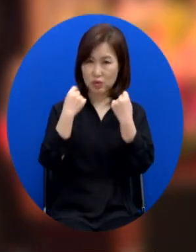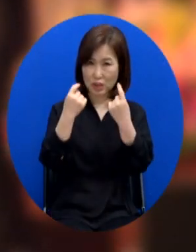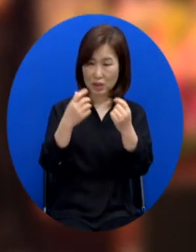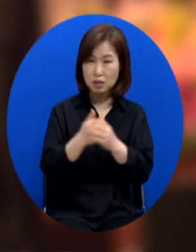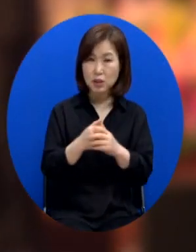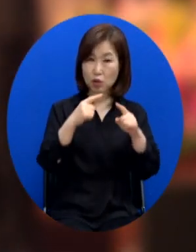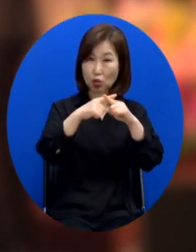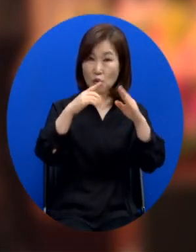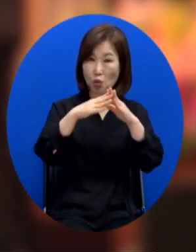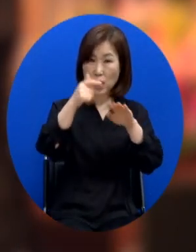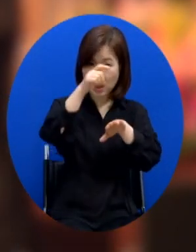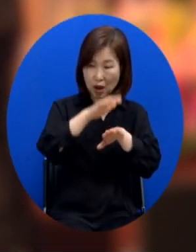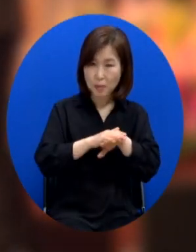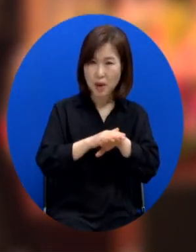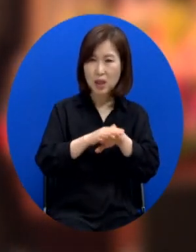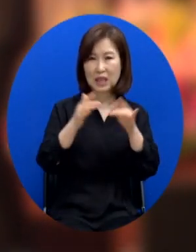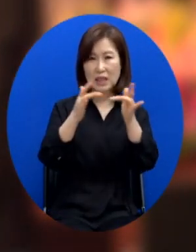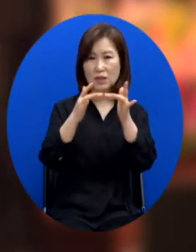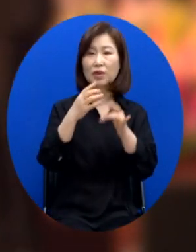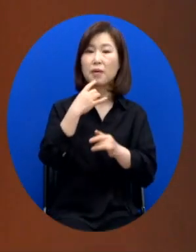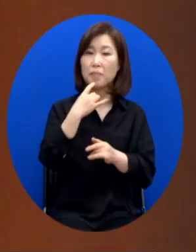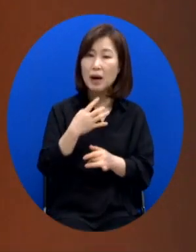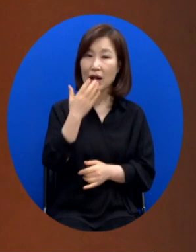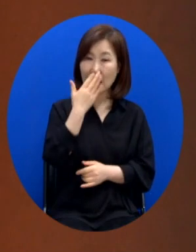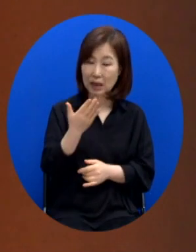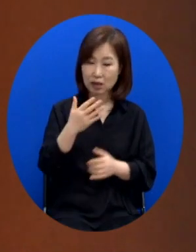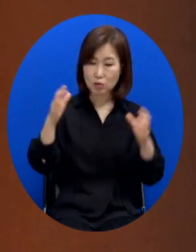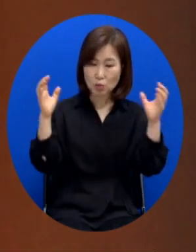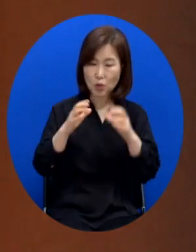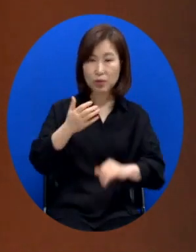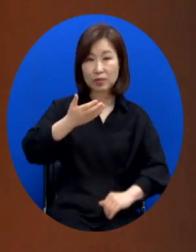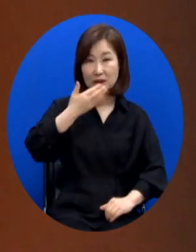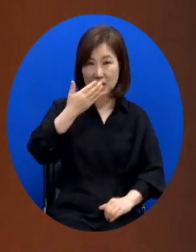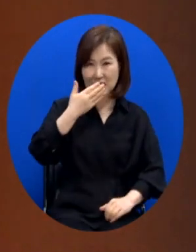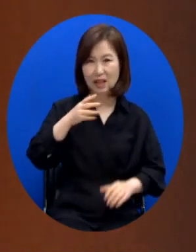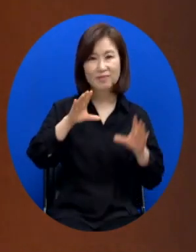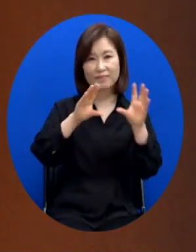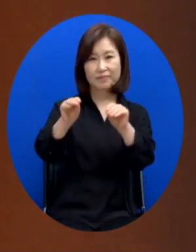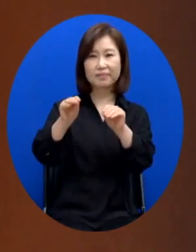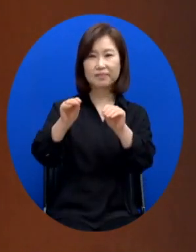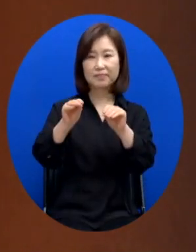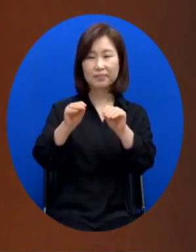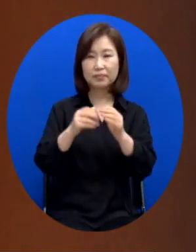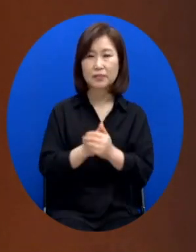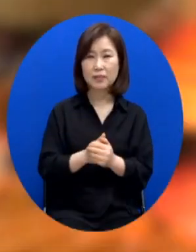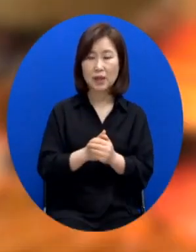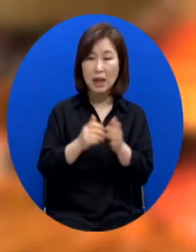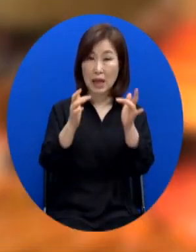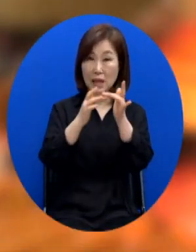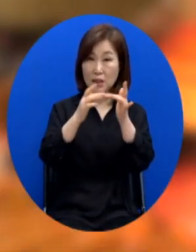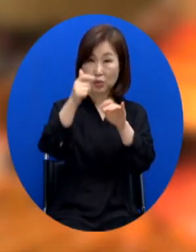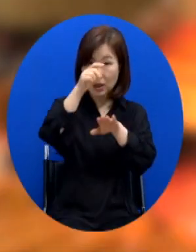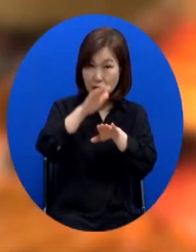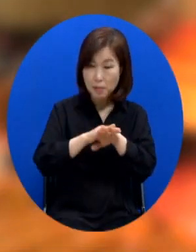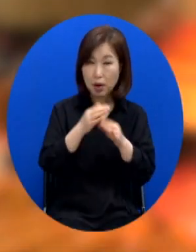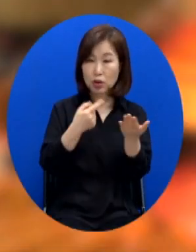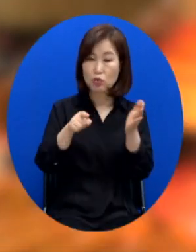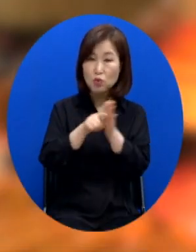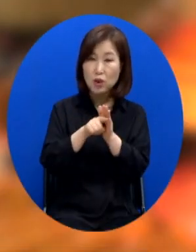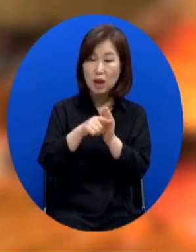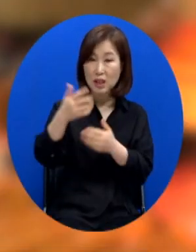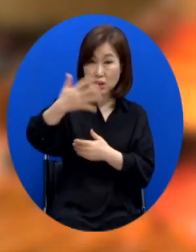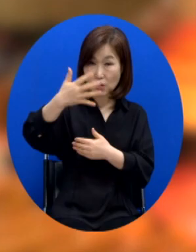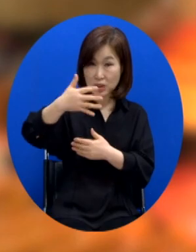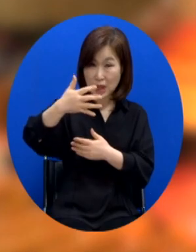교회 예배는 비대면을 원칙으로 해야 하고 모임과 식사는 금지됩니다. 네. 특히 비대면 예배 등을 위한 영상